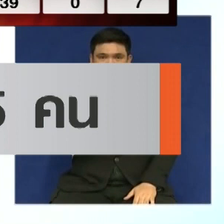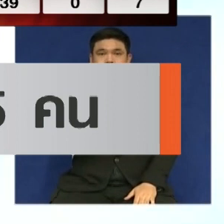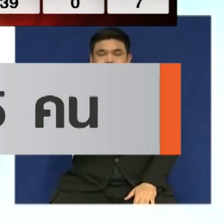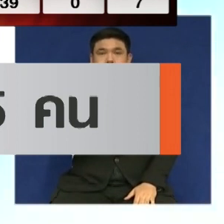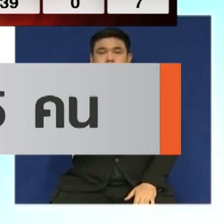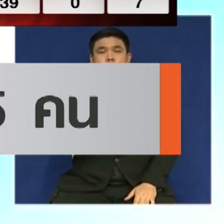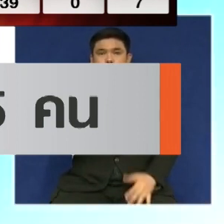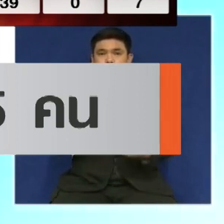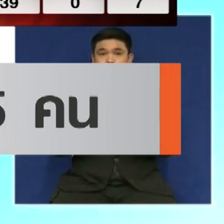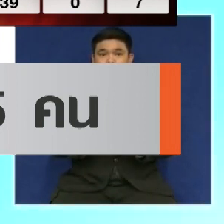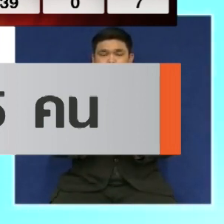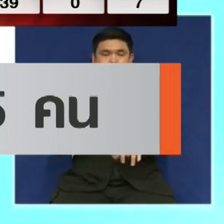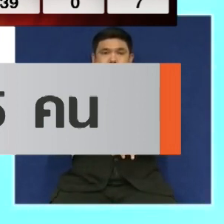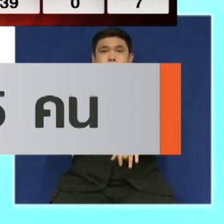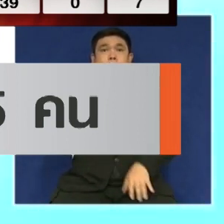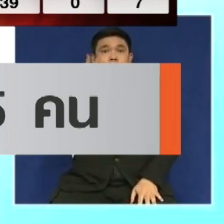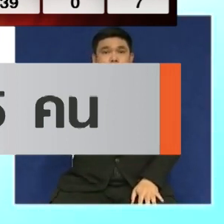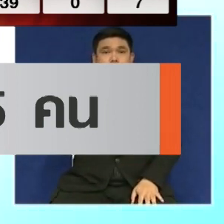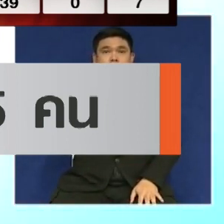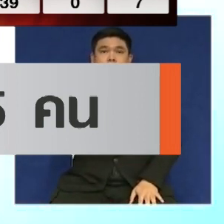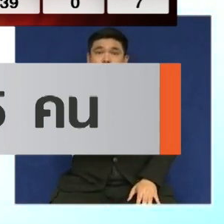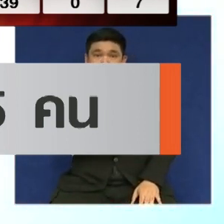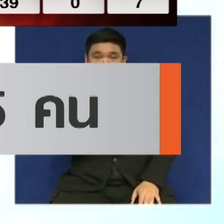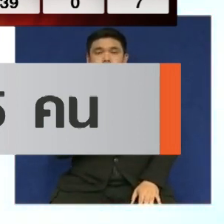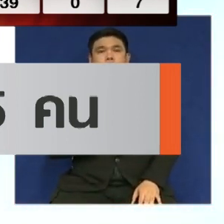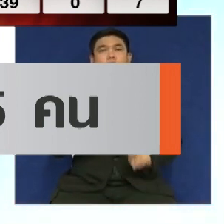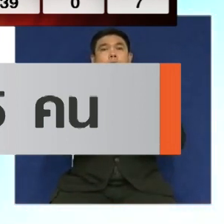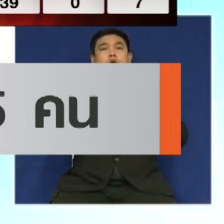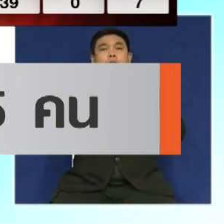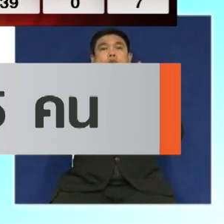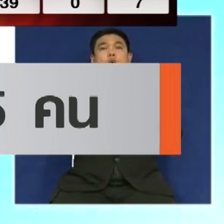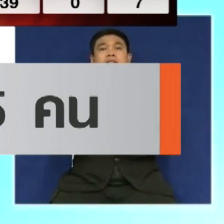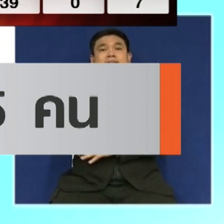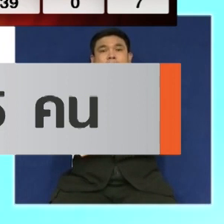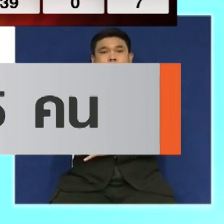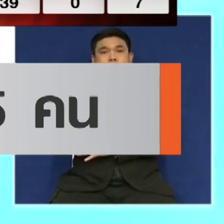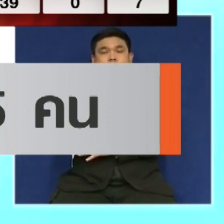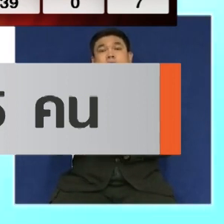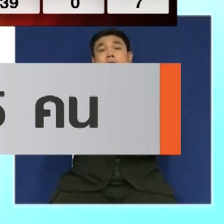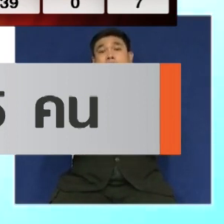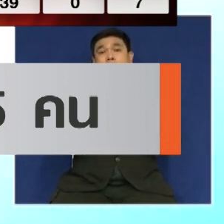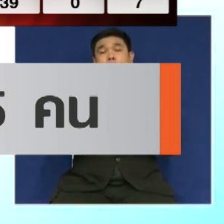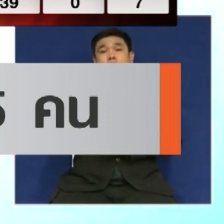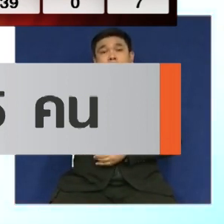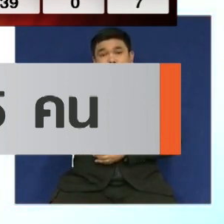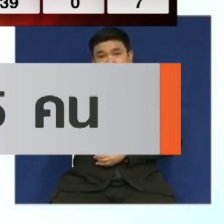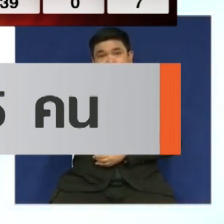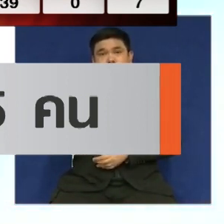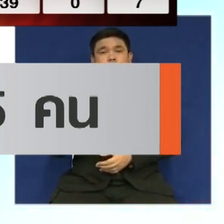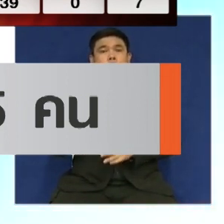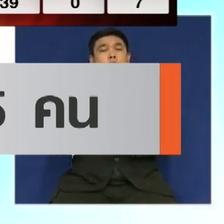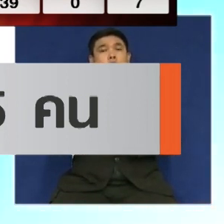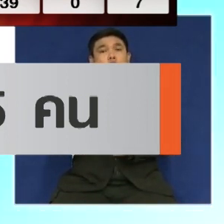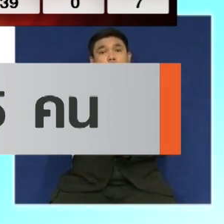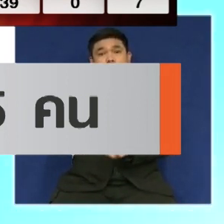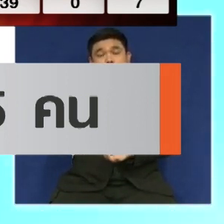ดถึงเมื่อตอนบ่าย2วันนี้นะครับจังหวัดนครปฐม10รายฉะเชิงเทรา6รายสมุทรปราการและส